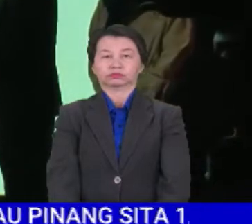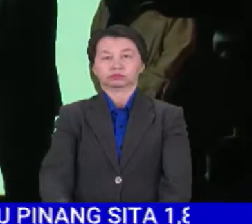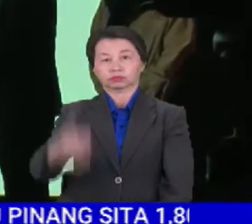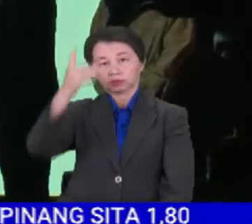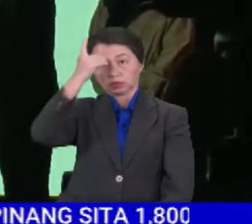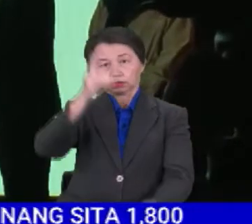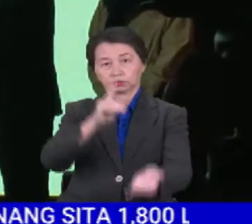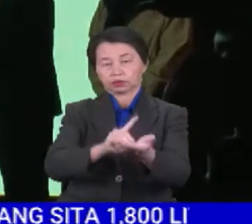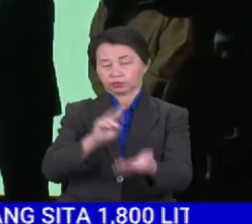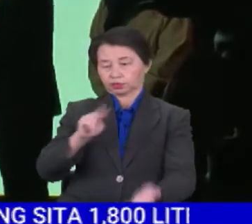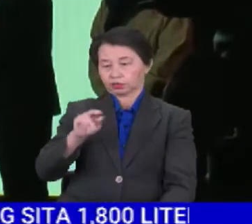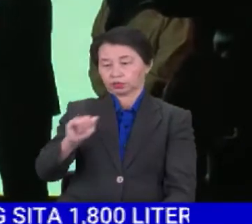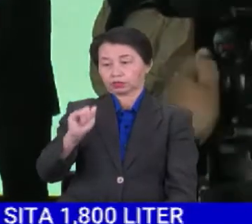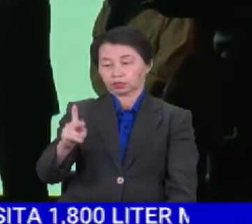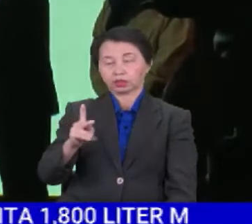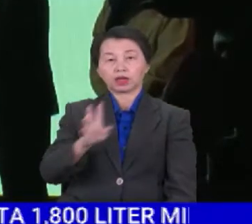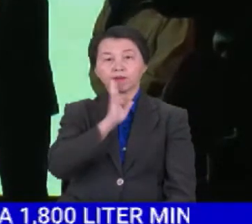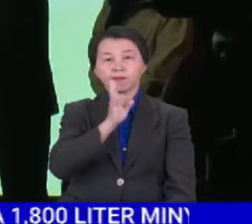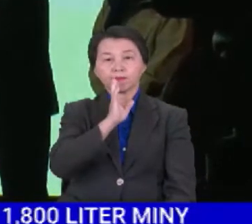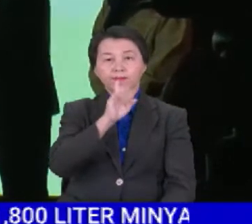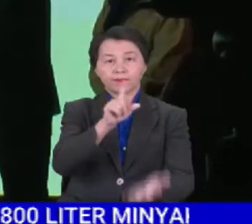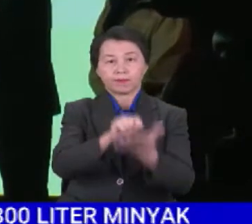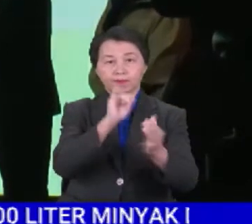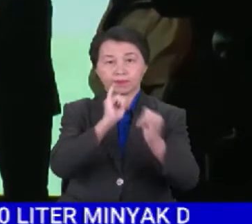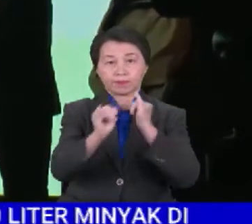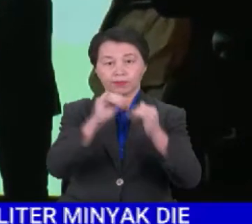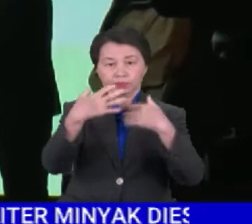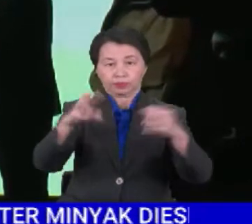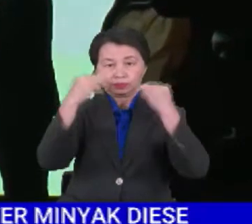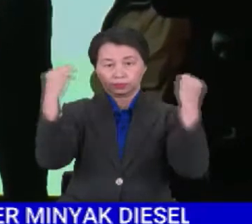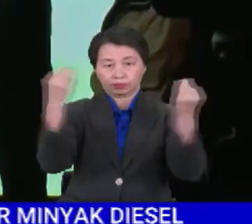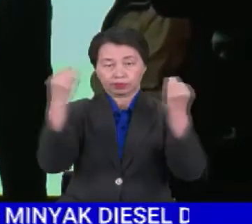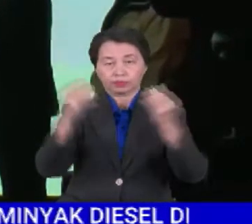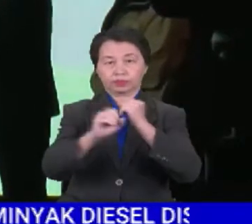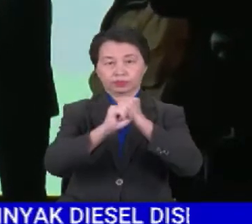Datuk Dr. Nor Azmi berkata demikian pada sidang media selepas majlis